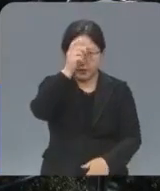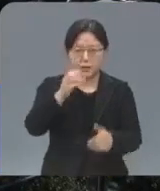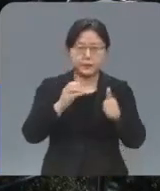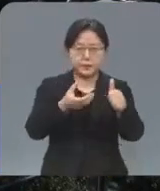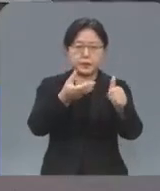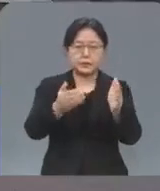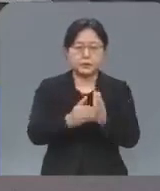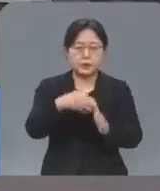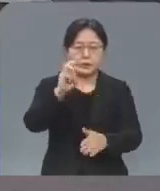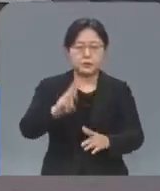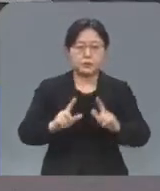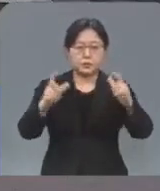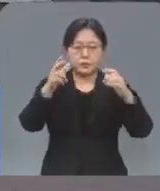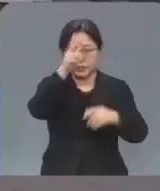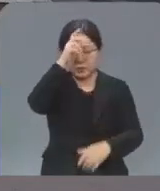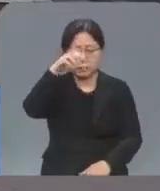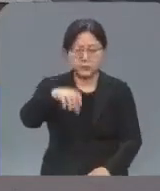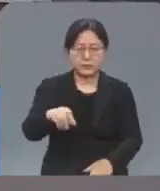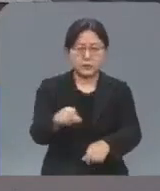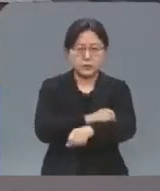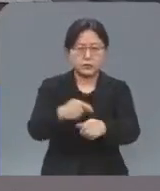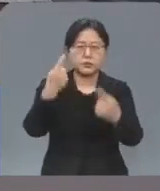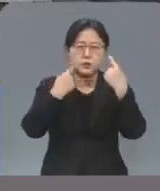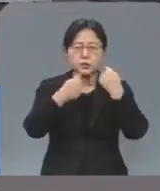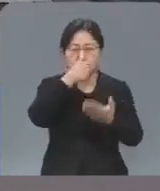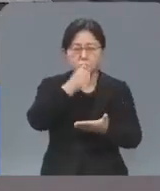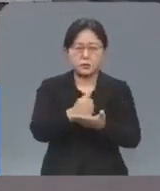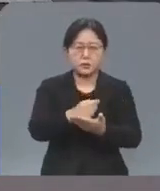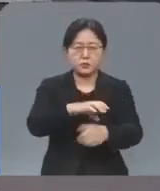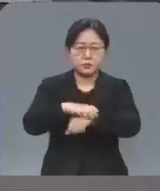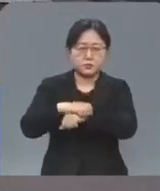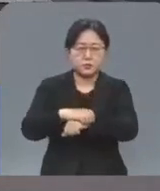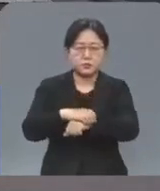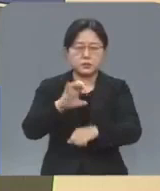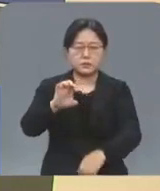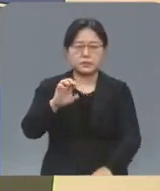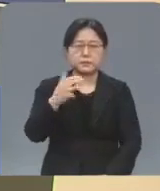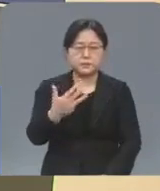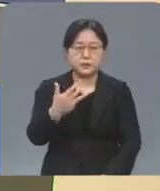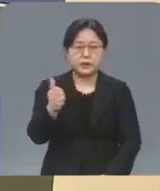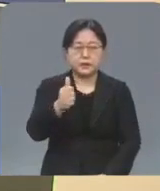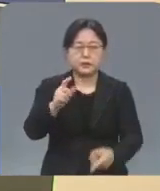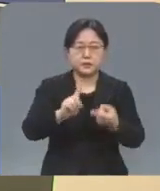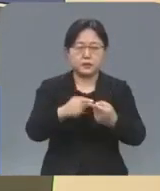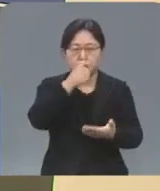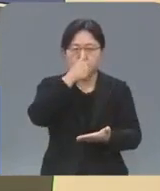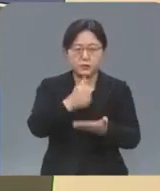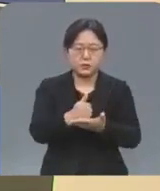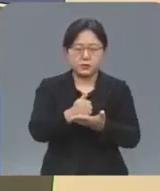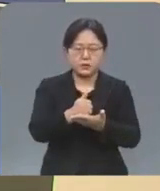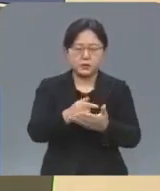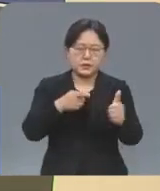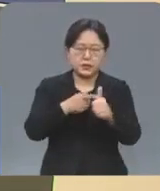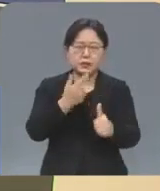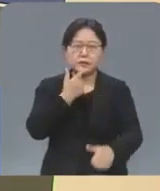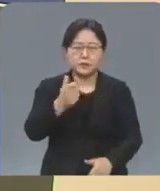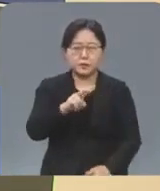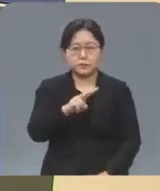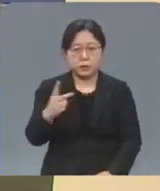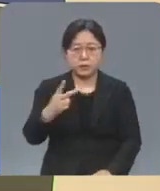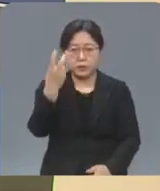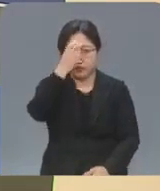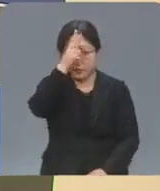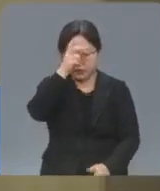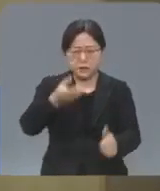송치됐습니다. 광주동부경찰서는 특수상해 혐의로 구속된 48살 A씨에 대한 혐의를 살인 미수로 바꿔